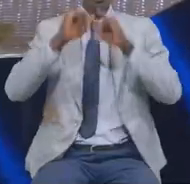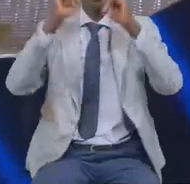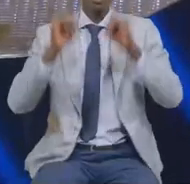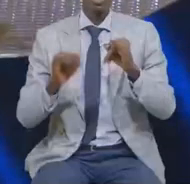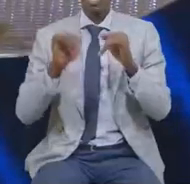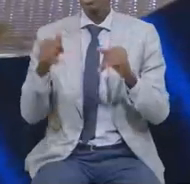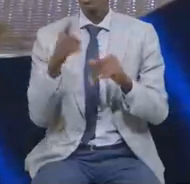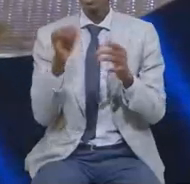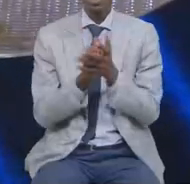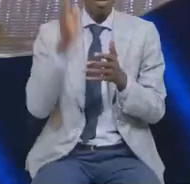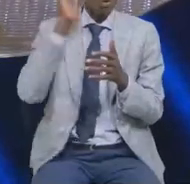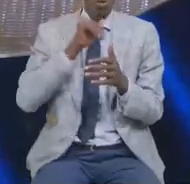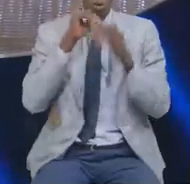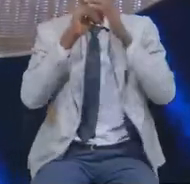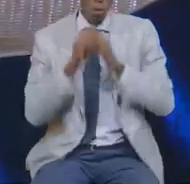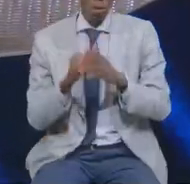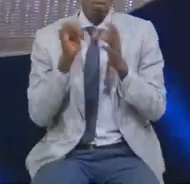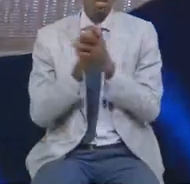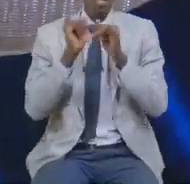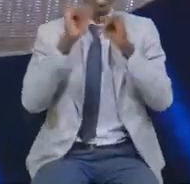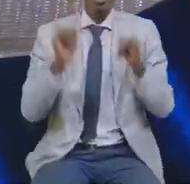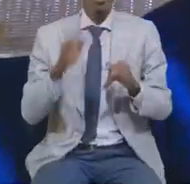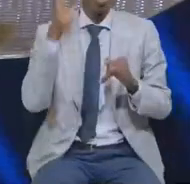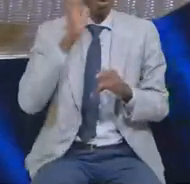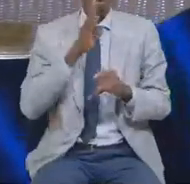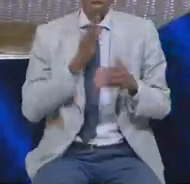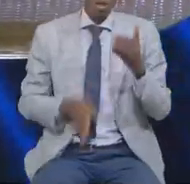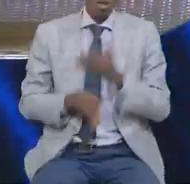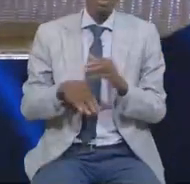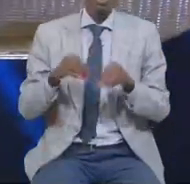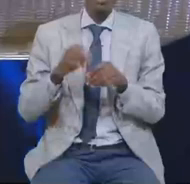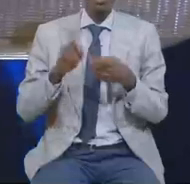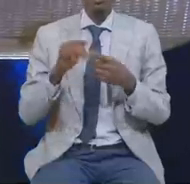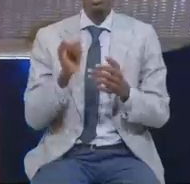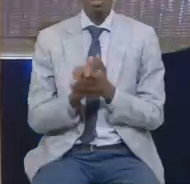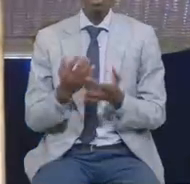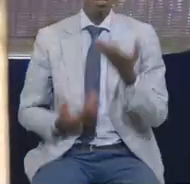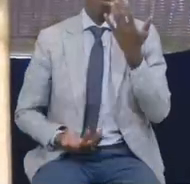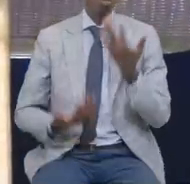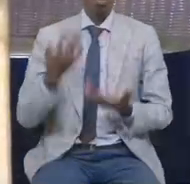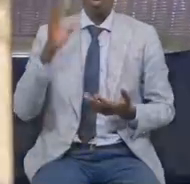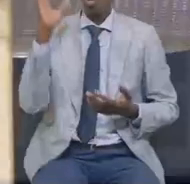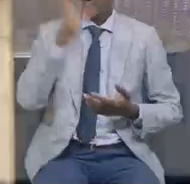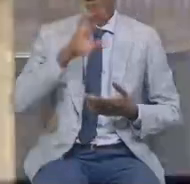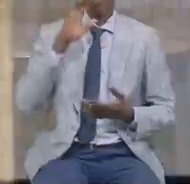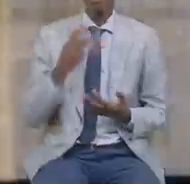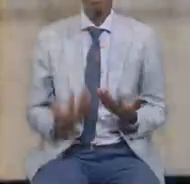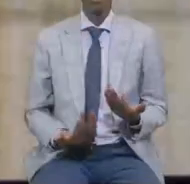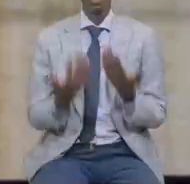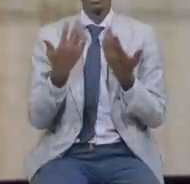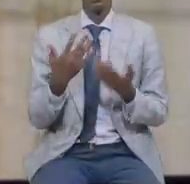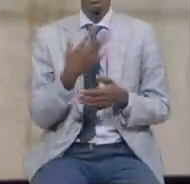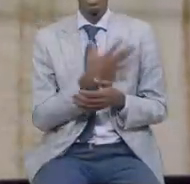la fournaise ardente. Alors, c'est le jeu là qu'il veut que tu